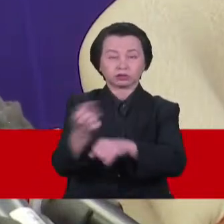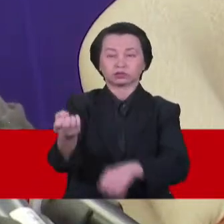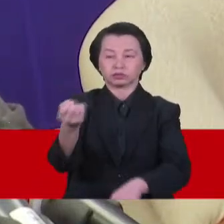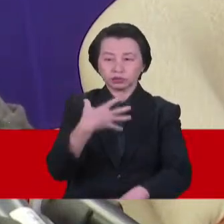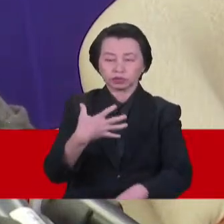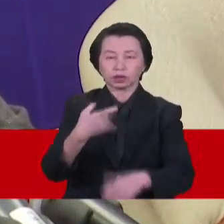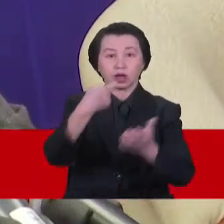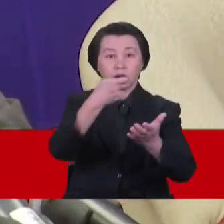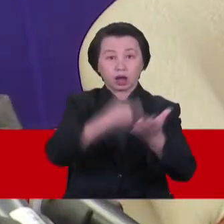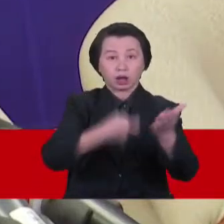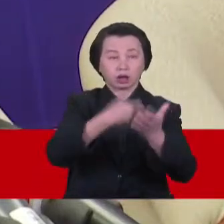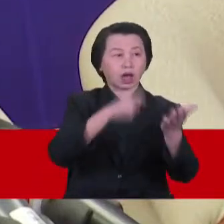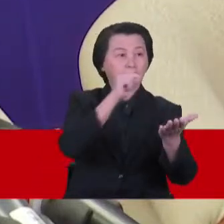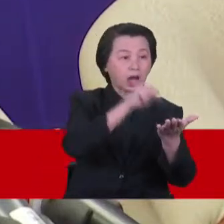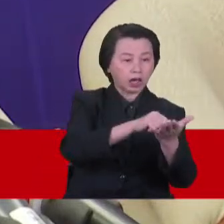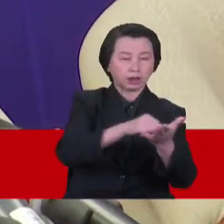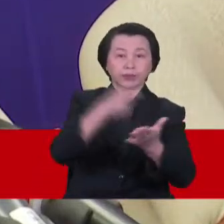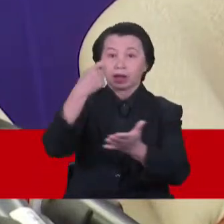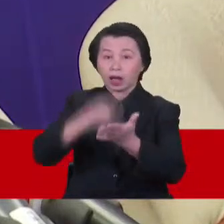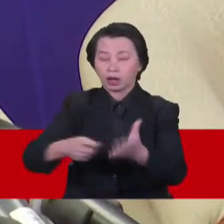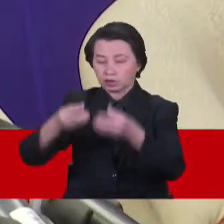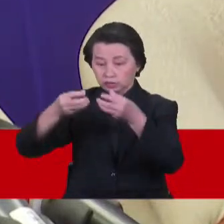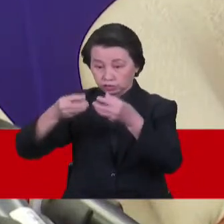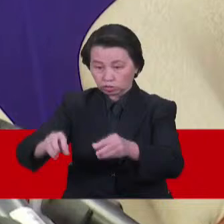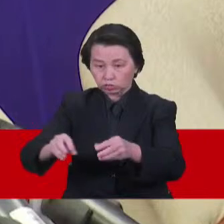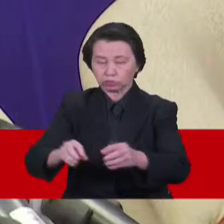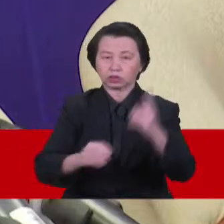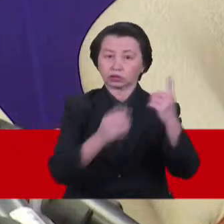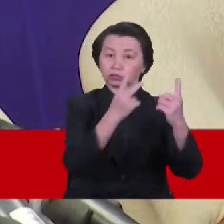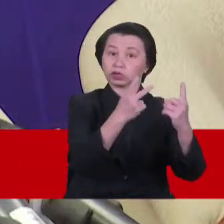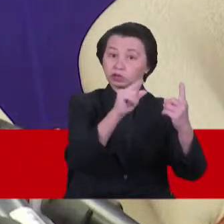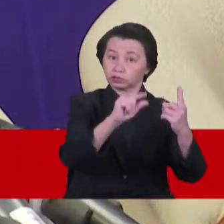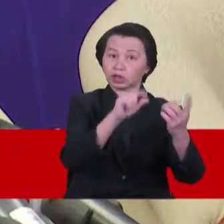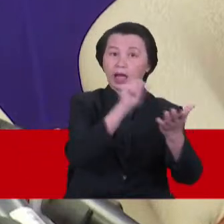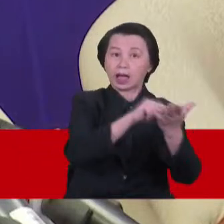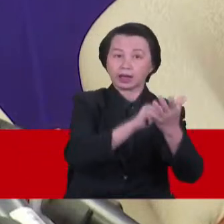harga ayam dan harga telur, harga ayam sekilo dan harga telur